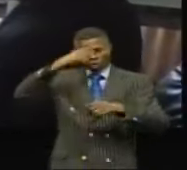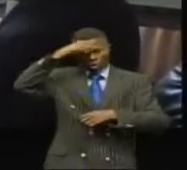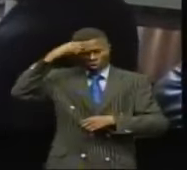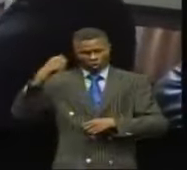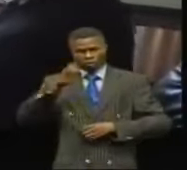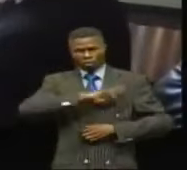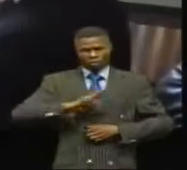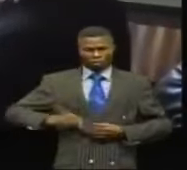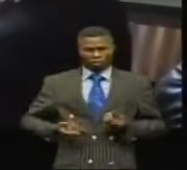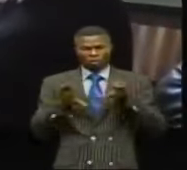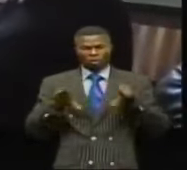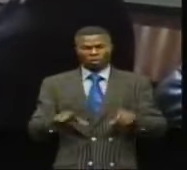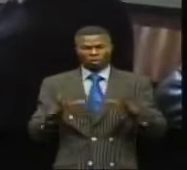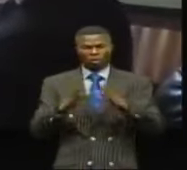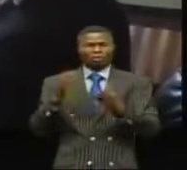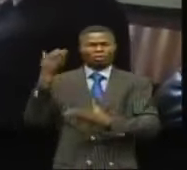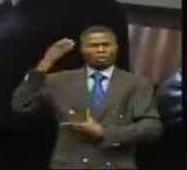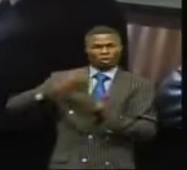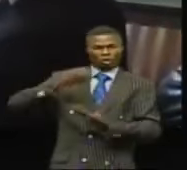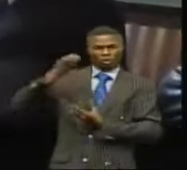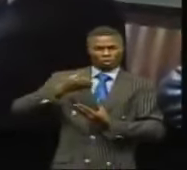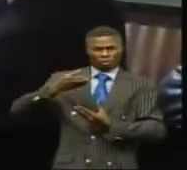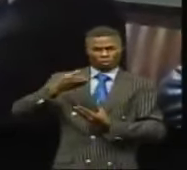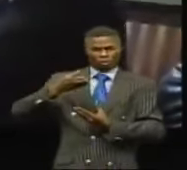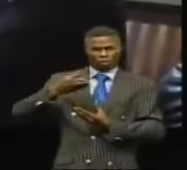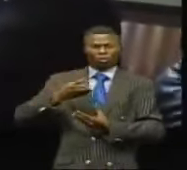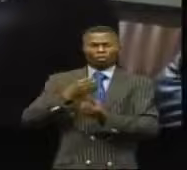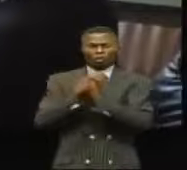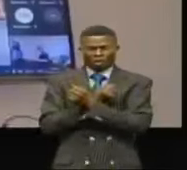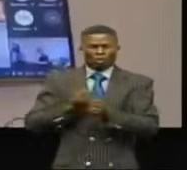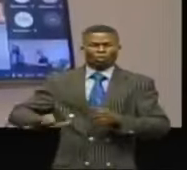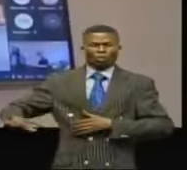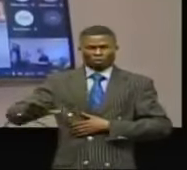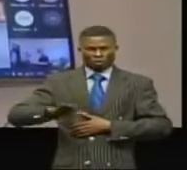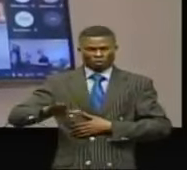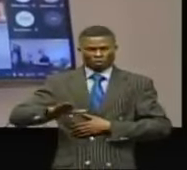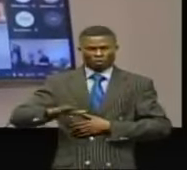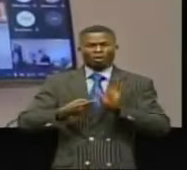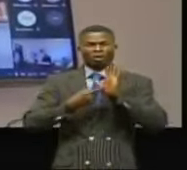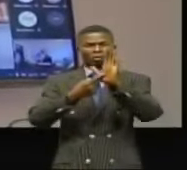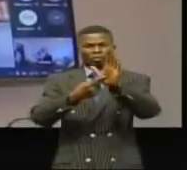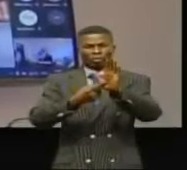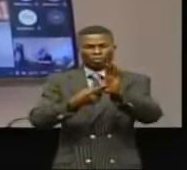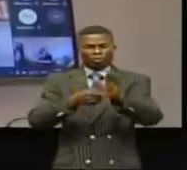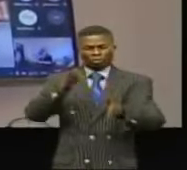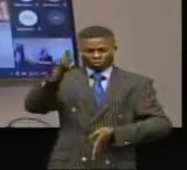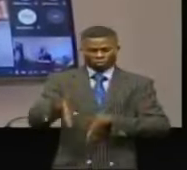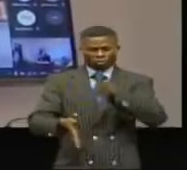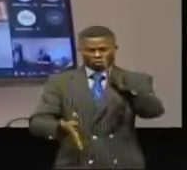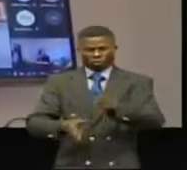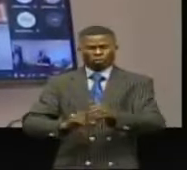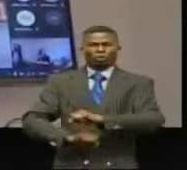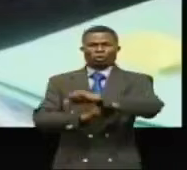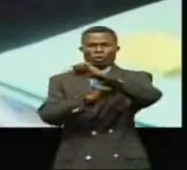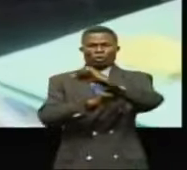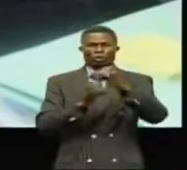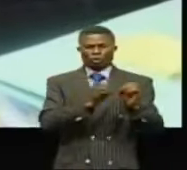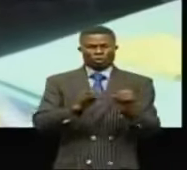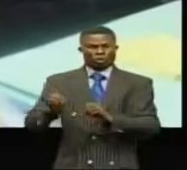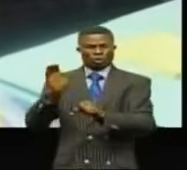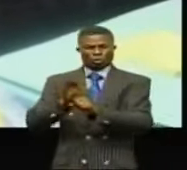Congo et le Rwanda. L'élan de patriotisme exprimé à travers le marche de soutien organisé dans